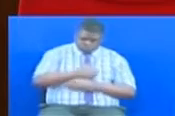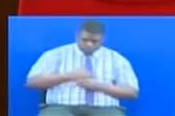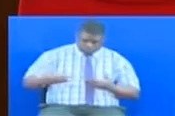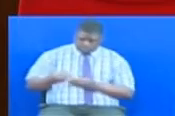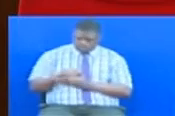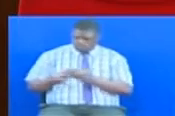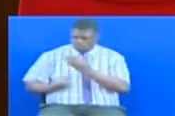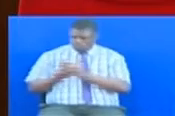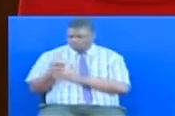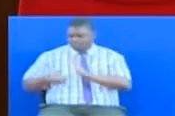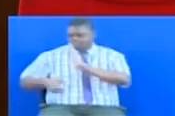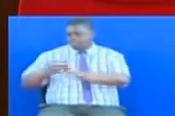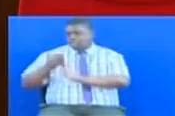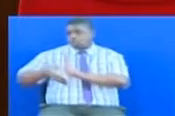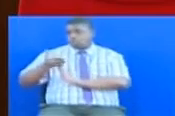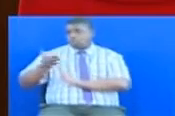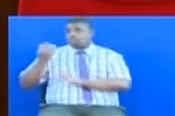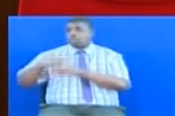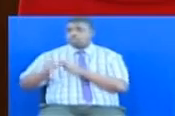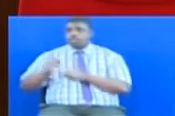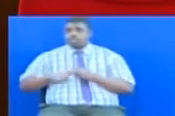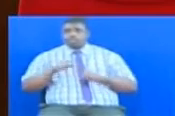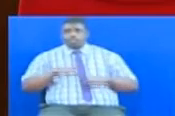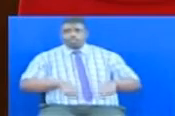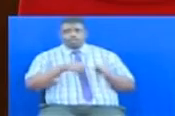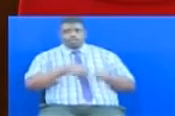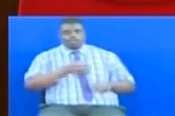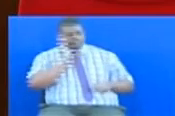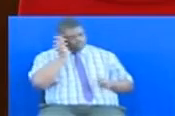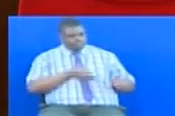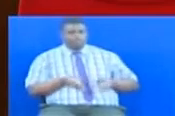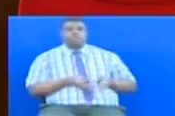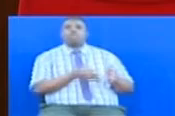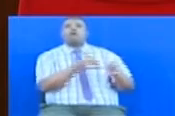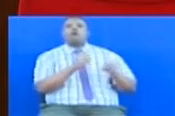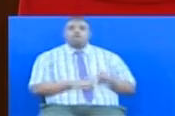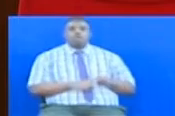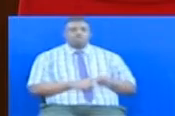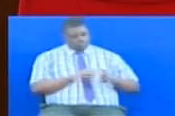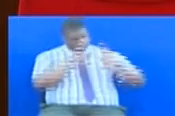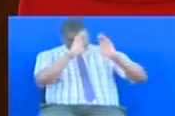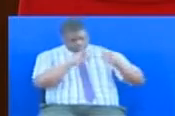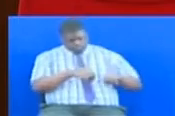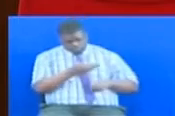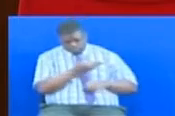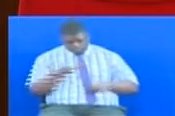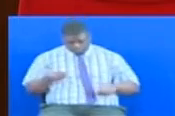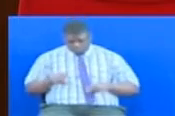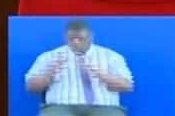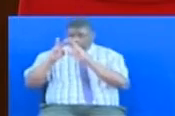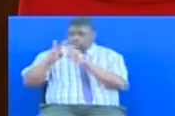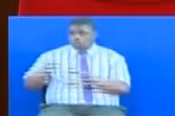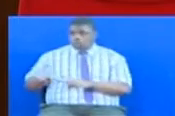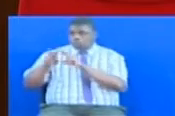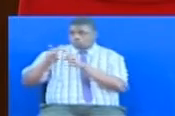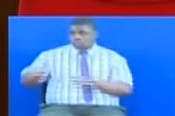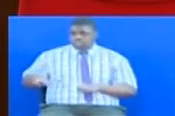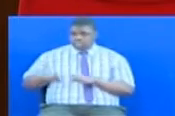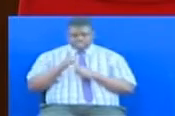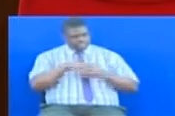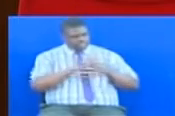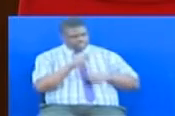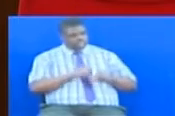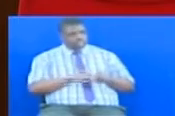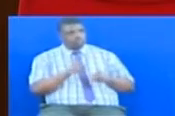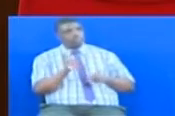toka vyanzo vya ndani katika mamlaka za serikali za mitaa. Na iko ripoti nyingine ni ukaguzi wa ufanisi katika usimamizi na